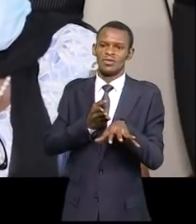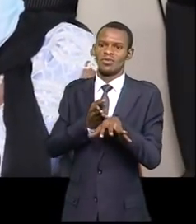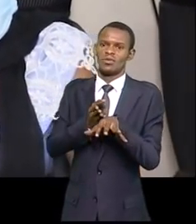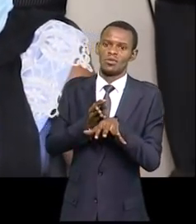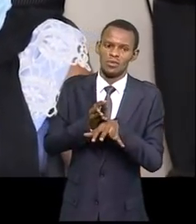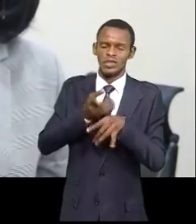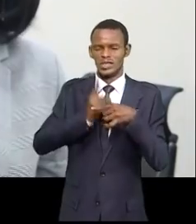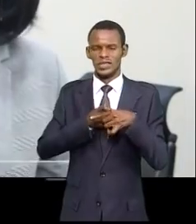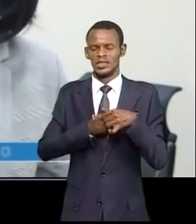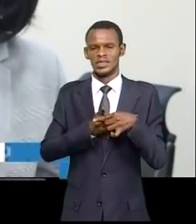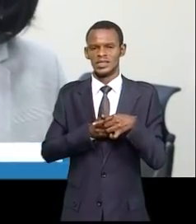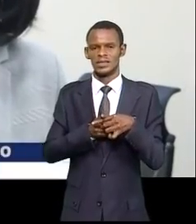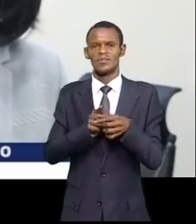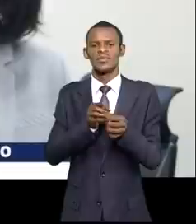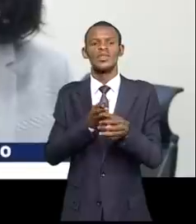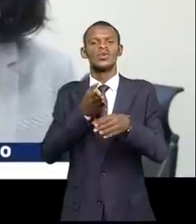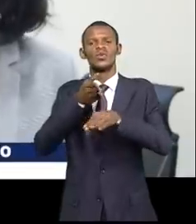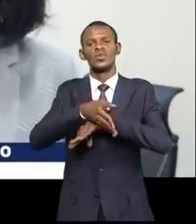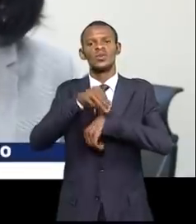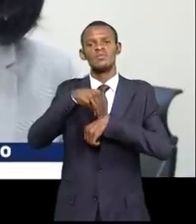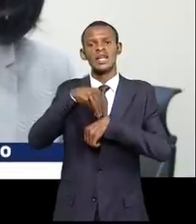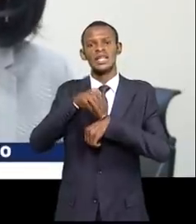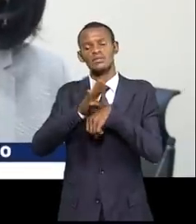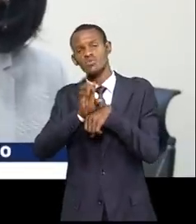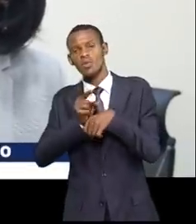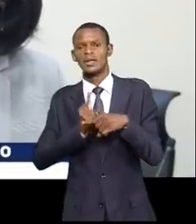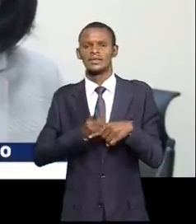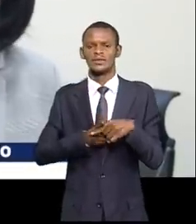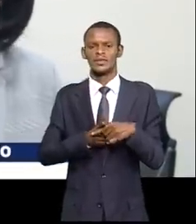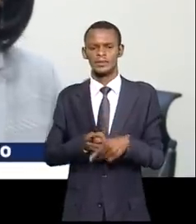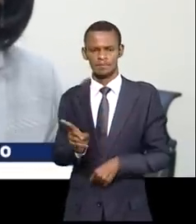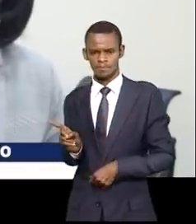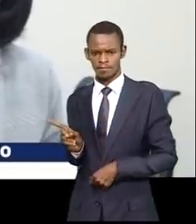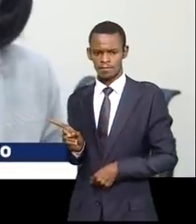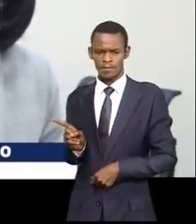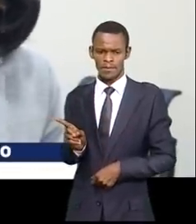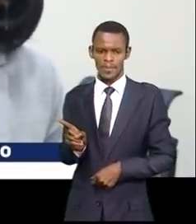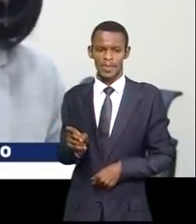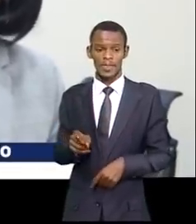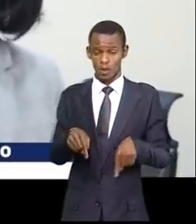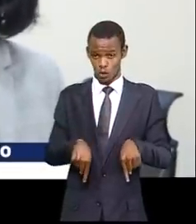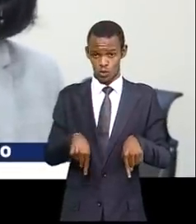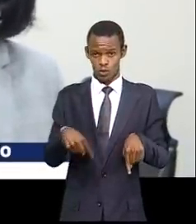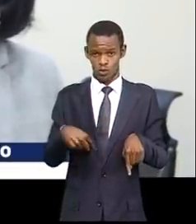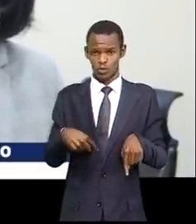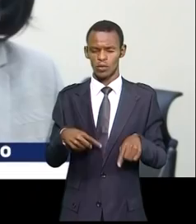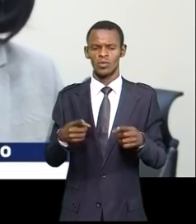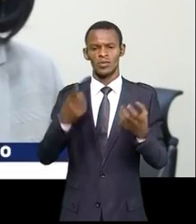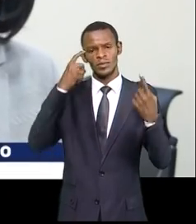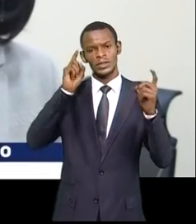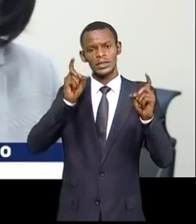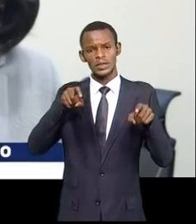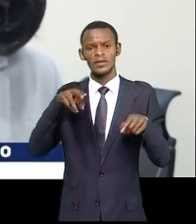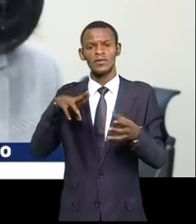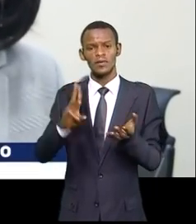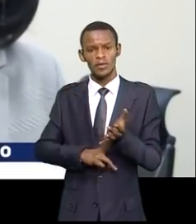nous venons d signé un accord qui va assurer à l'entreprise des recettes